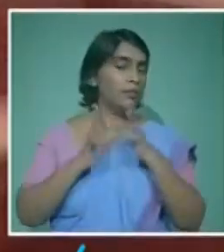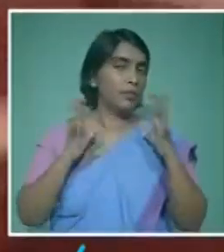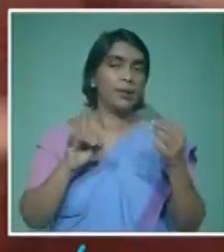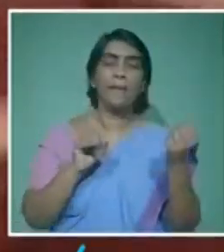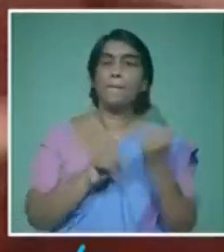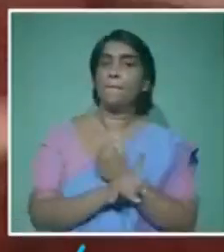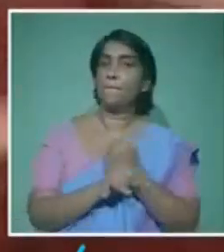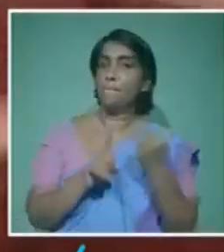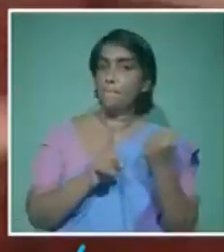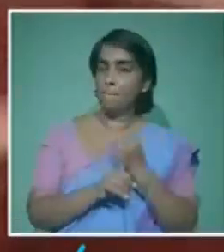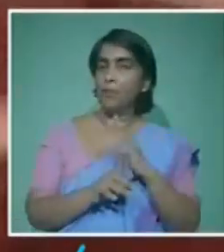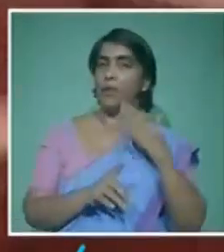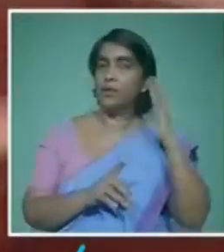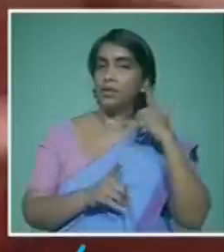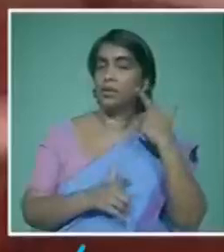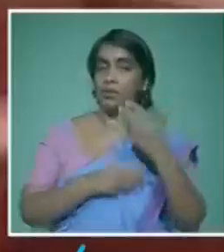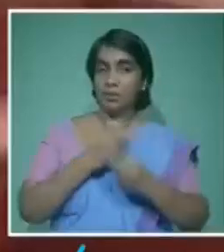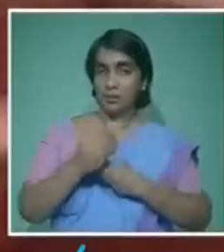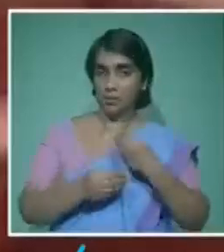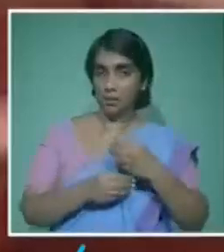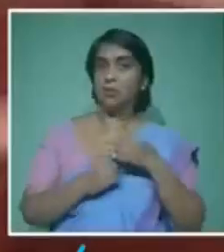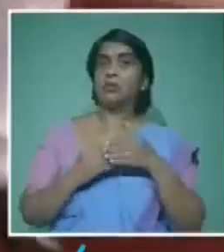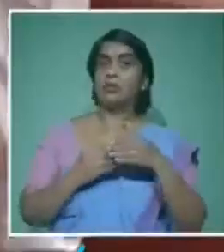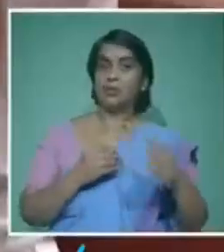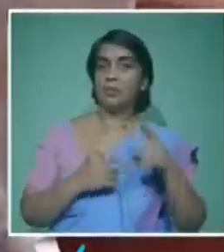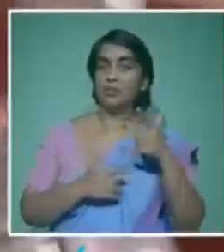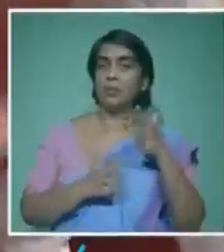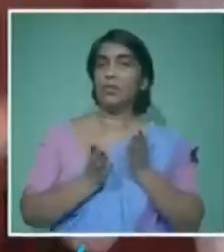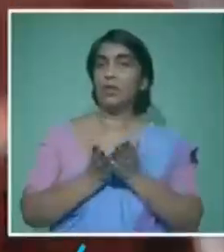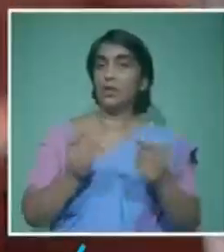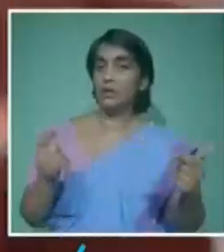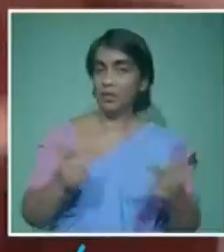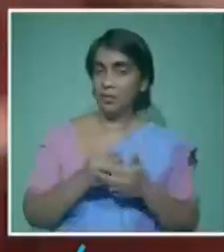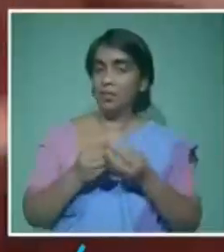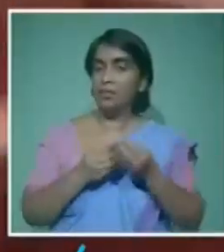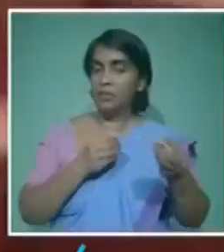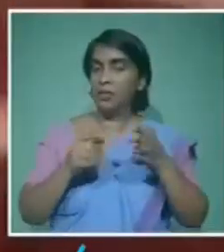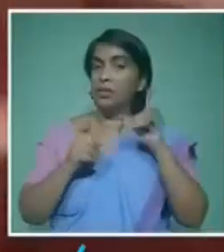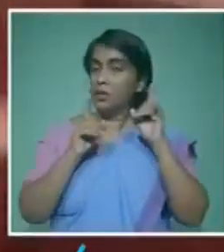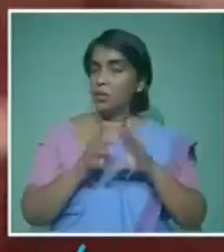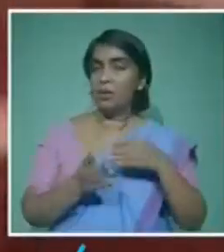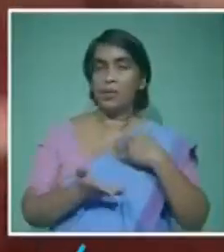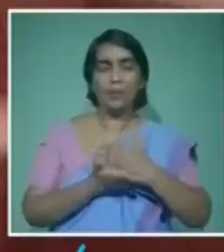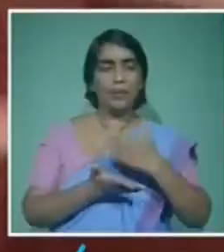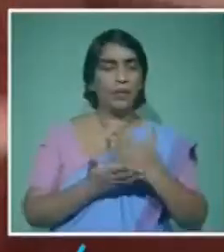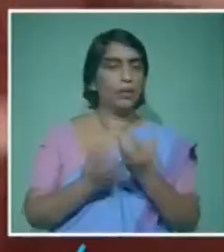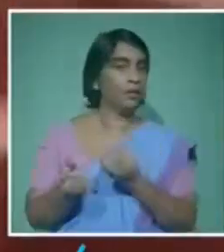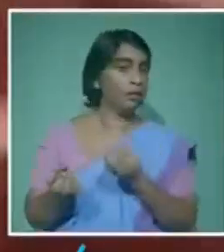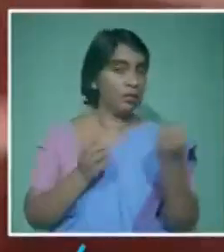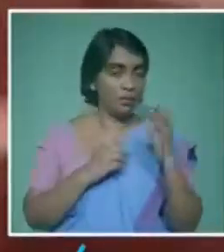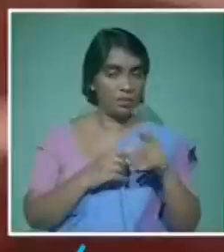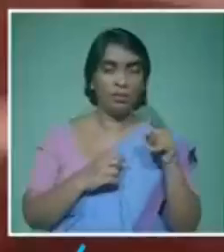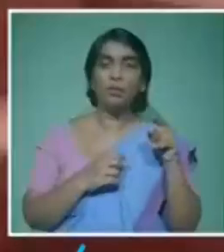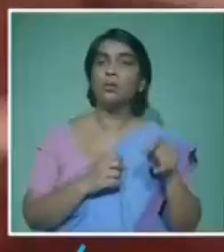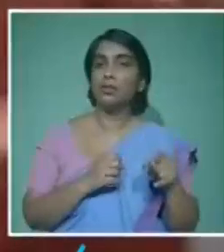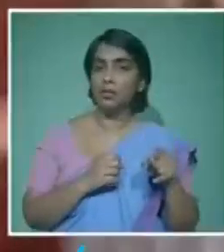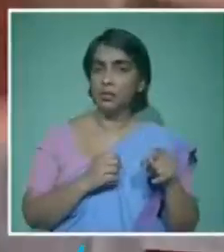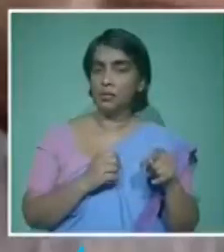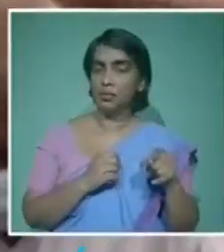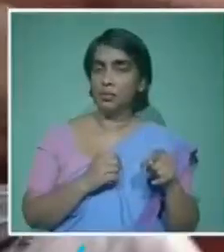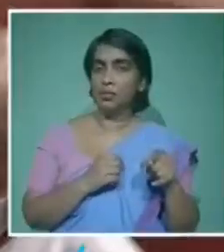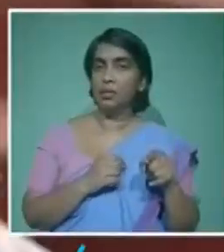உள்ளாகி வருகின்றது. அந்த வகையில் இத்தகைய தடைகளை அகற்றுவதற்கான நடவடிக்கைகளை திரைசேரி செலவு சுமை ஏற்படாத